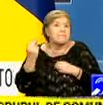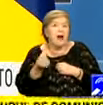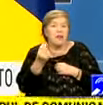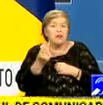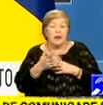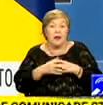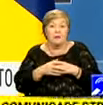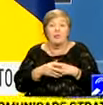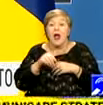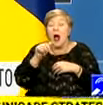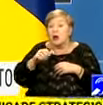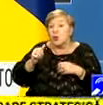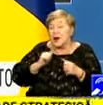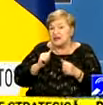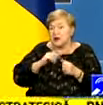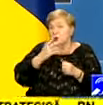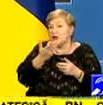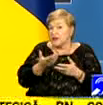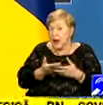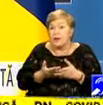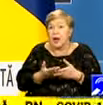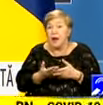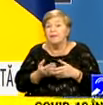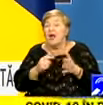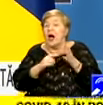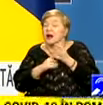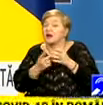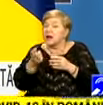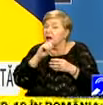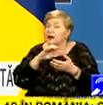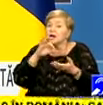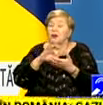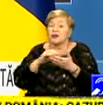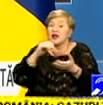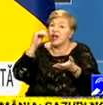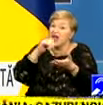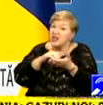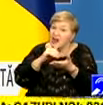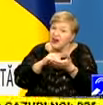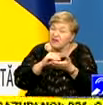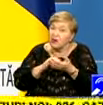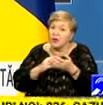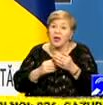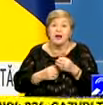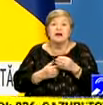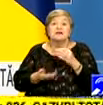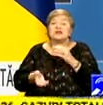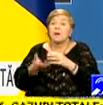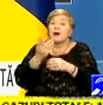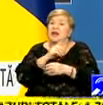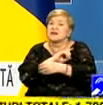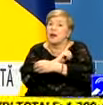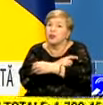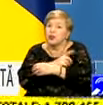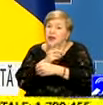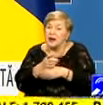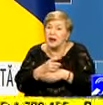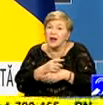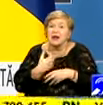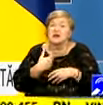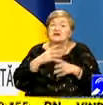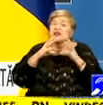Evoluția actuală a securității confirmă încă o dată nevoia de a întări acțiunile de descurajare